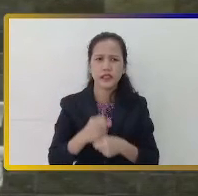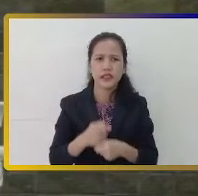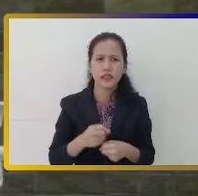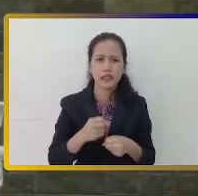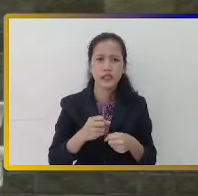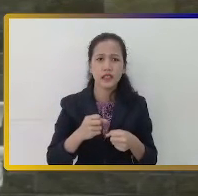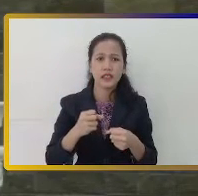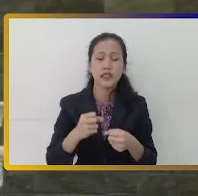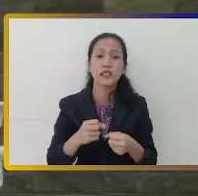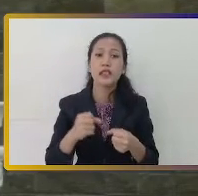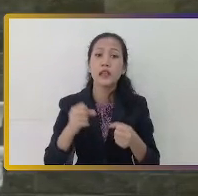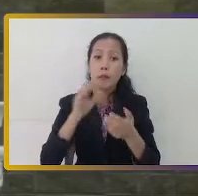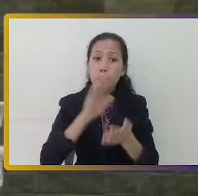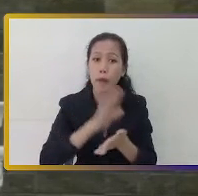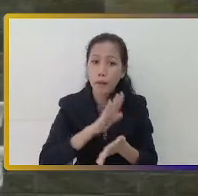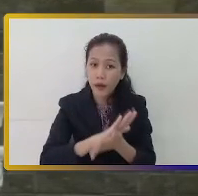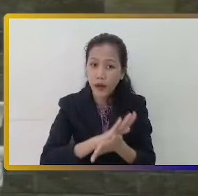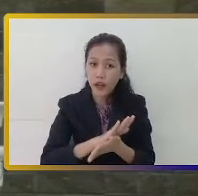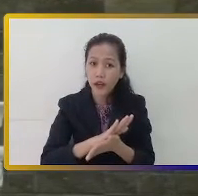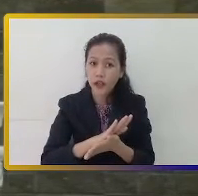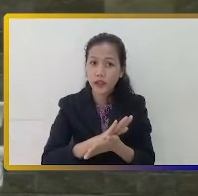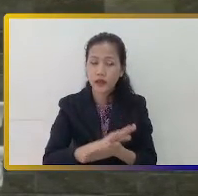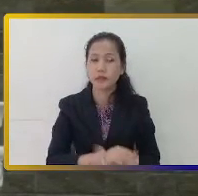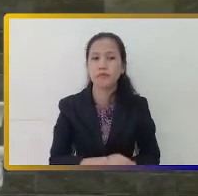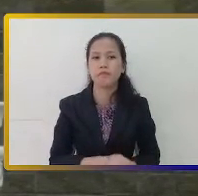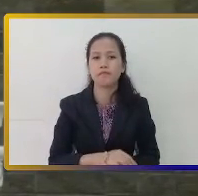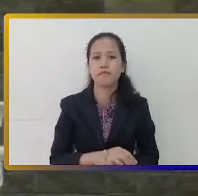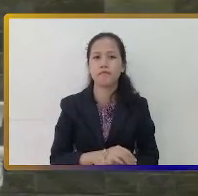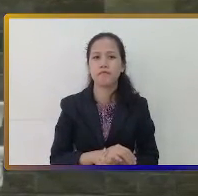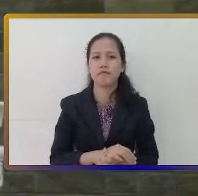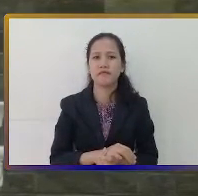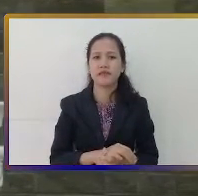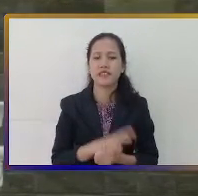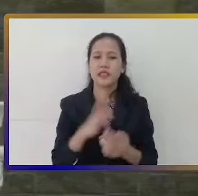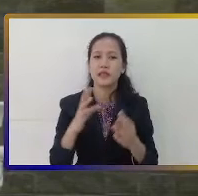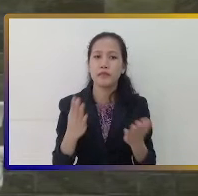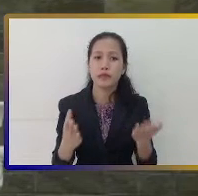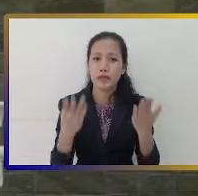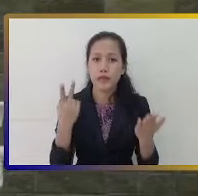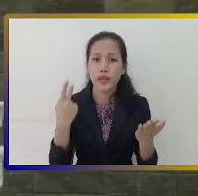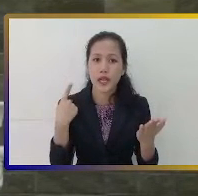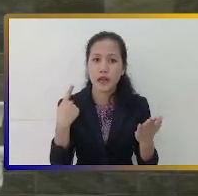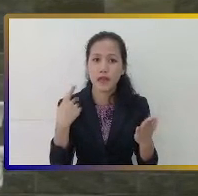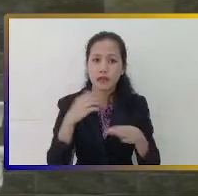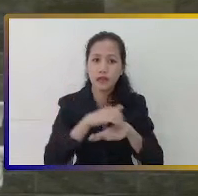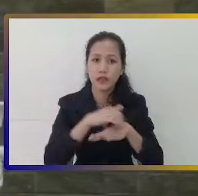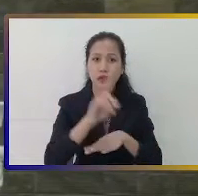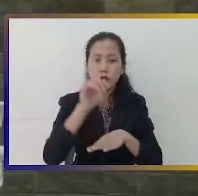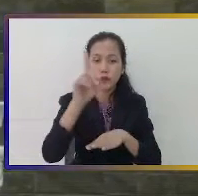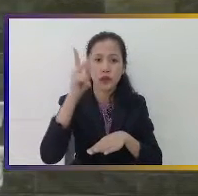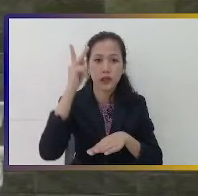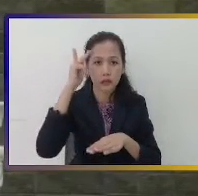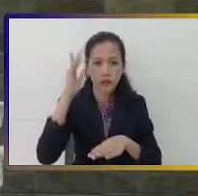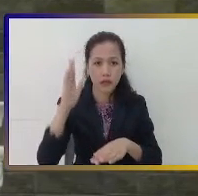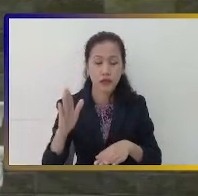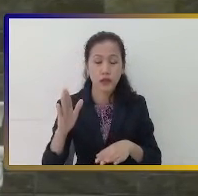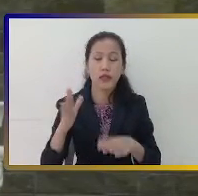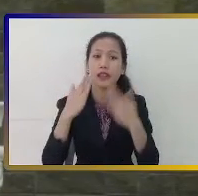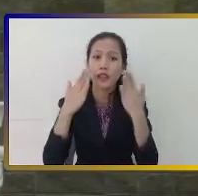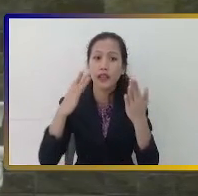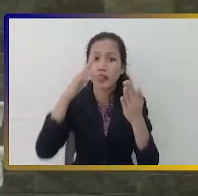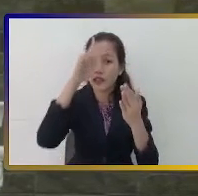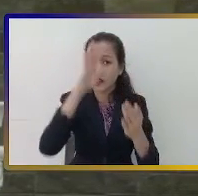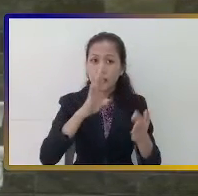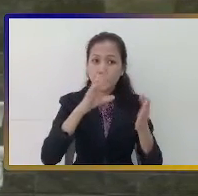copy. Bagamat, meron din po ako sa pinapasahang isang pastor. Nagpapasalamat siya na pinapasahan ko po siya